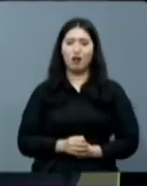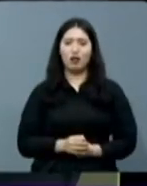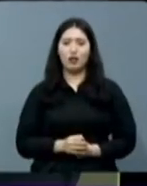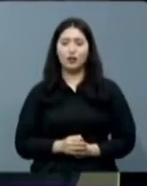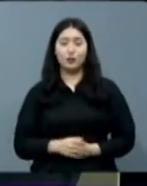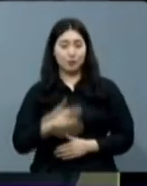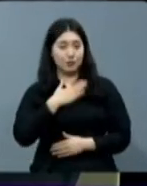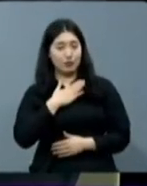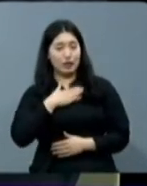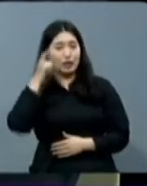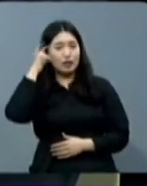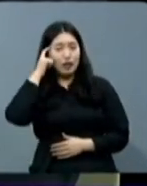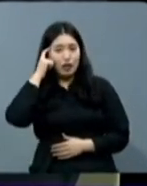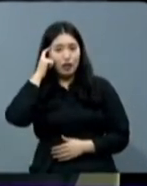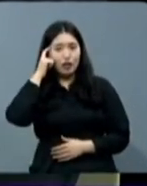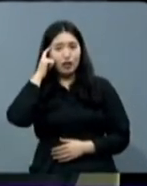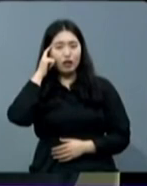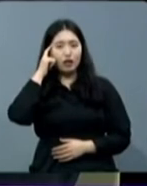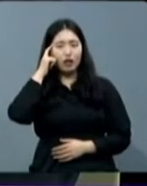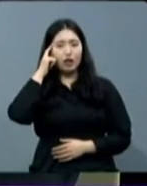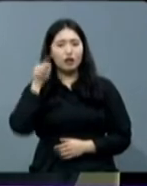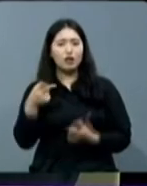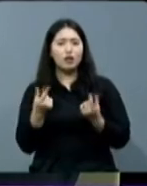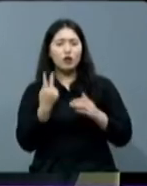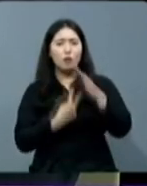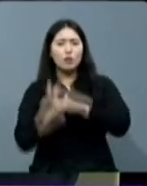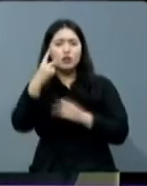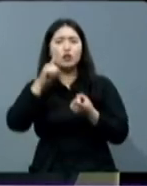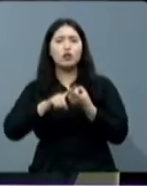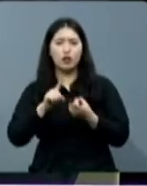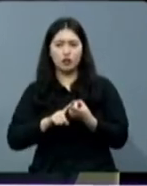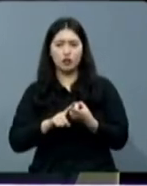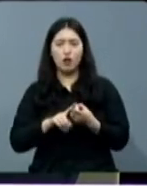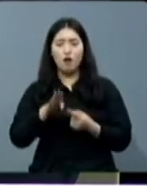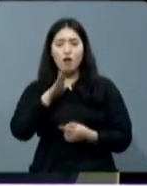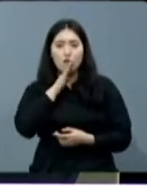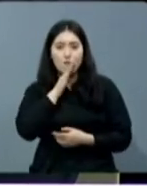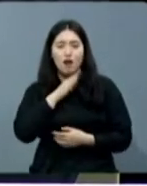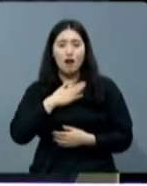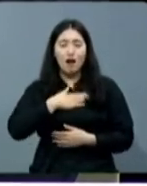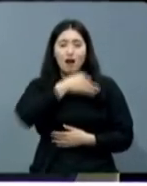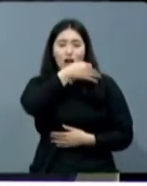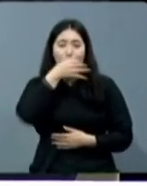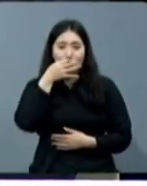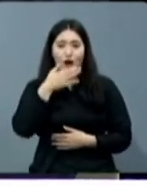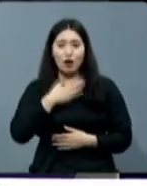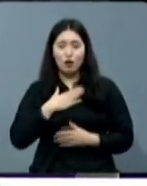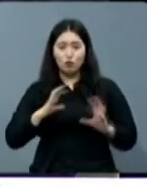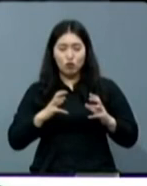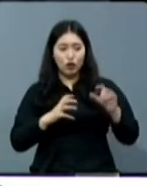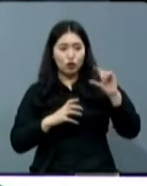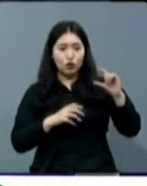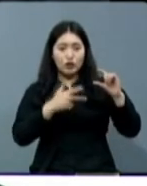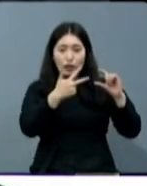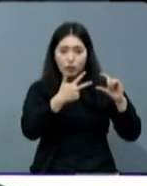저는 그래서 저는 사실은 이런 비전에 대해서 저는 매우 가슴 뛰는 야, 우리 국가가 G7, G5로